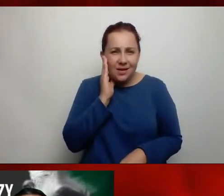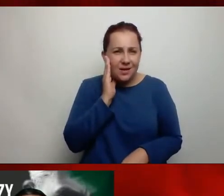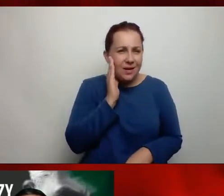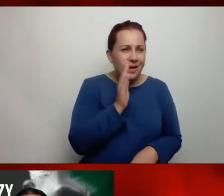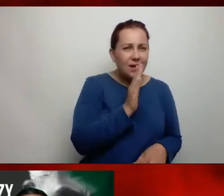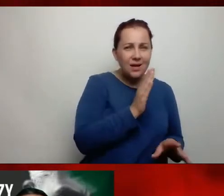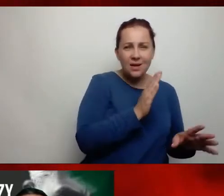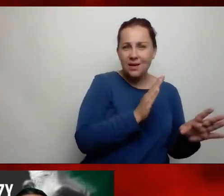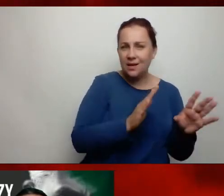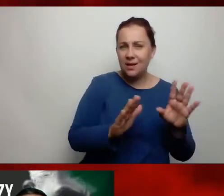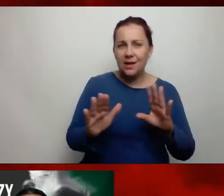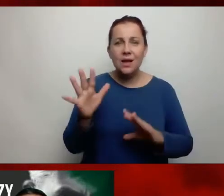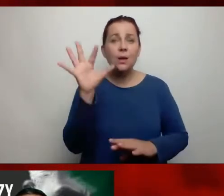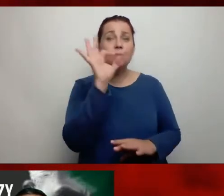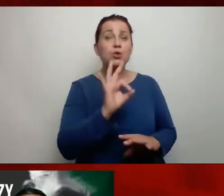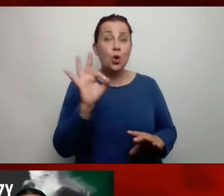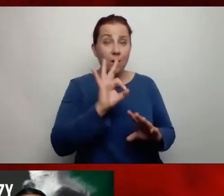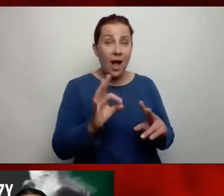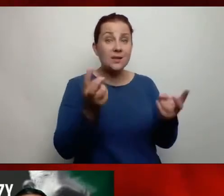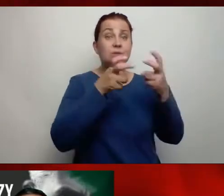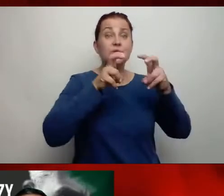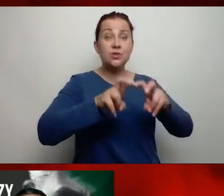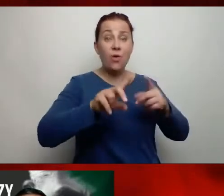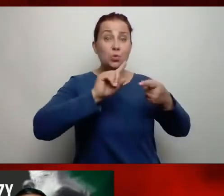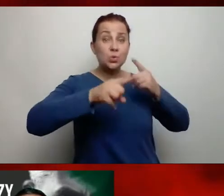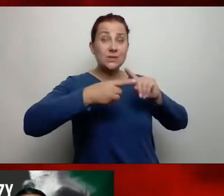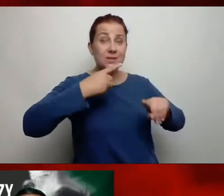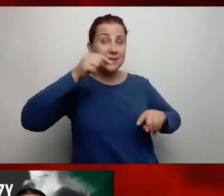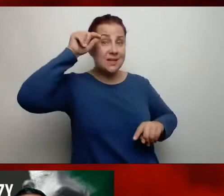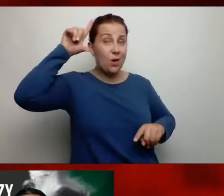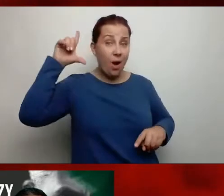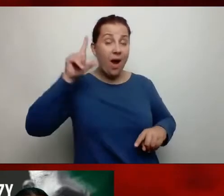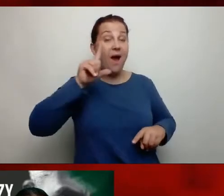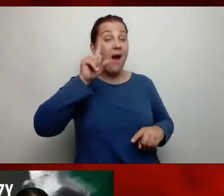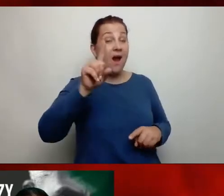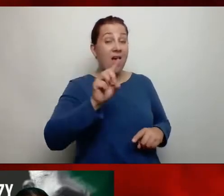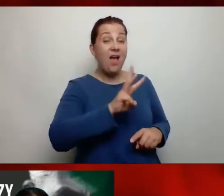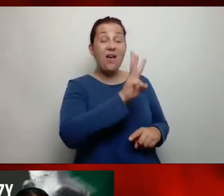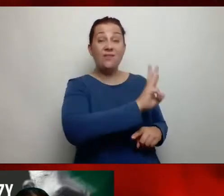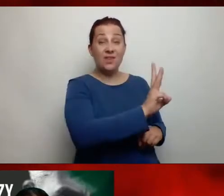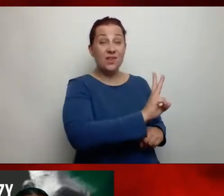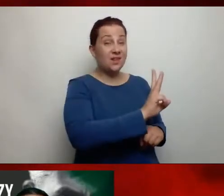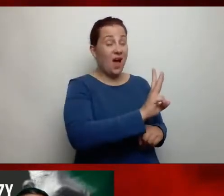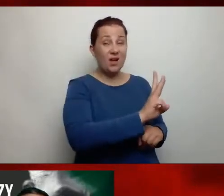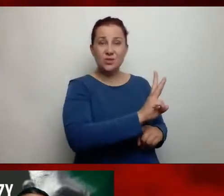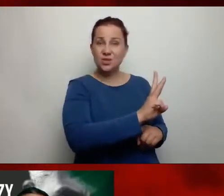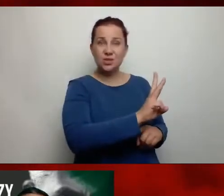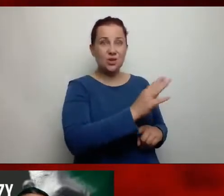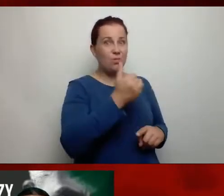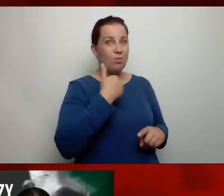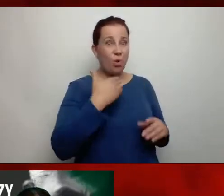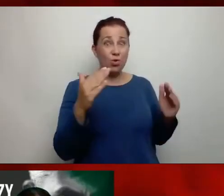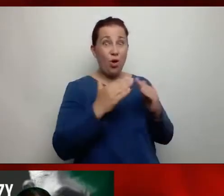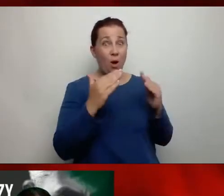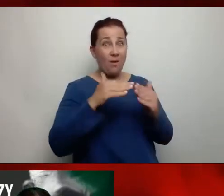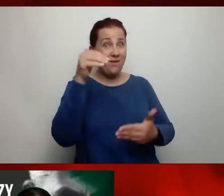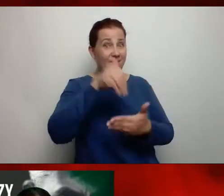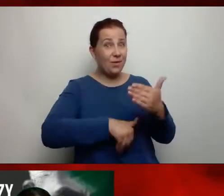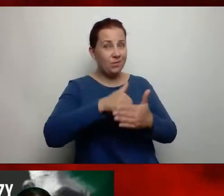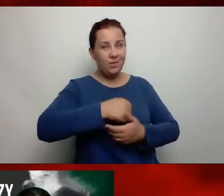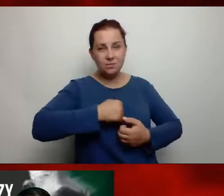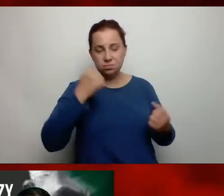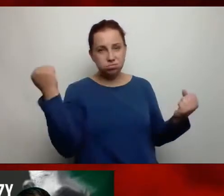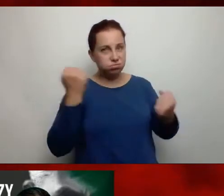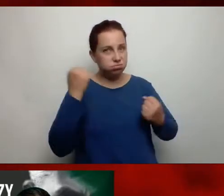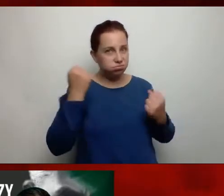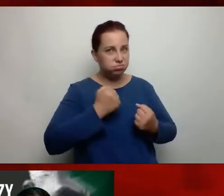Przy okazji też stworzył styl zakopiański, ale Witkacy zapłacił ciężką cenę za to domowe wychowanie, bo on się